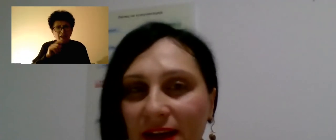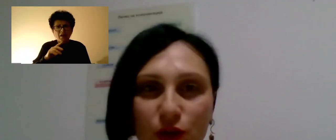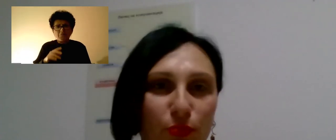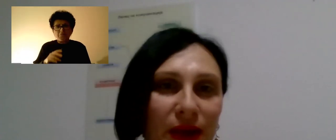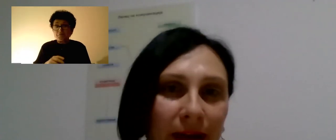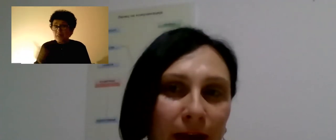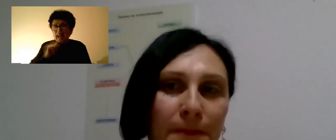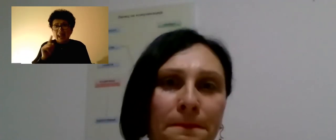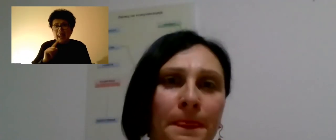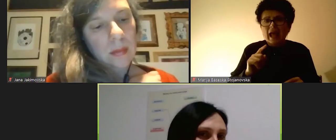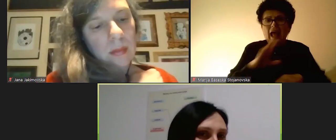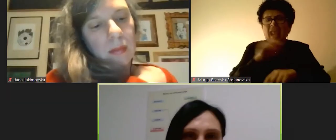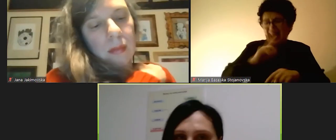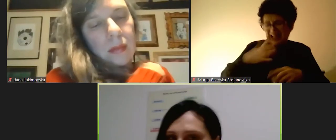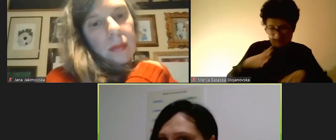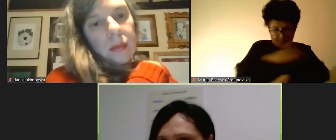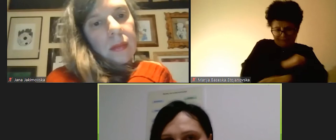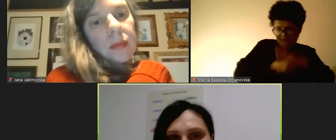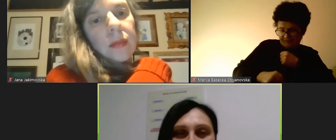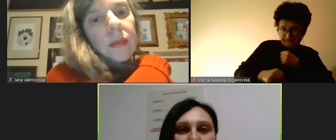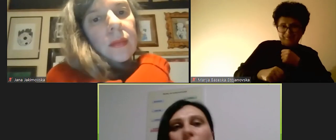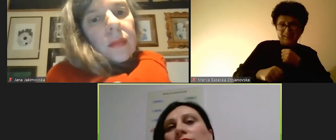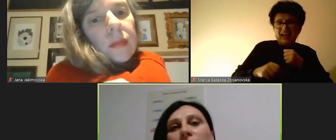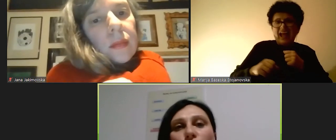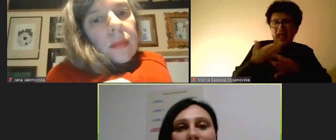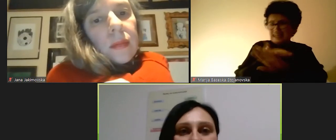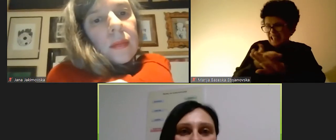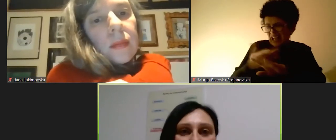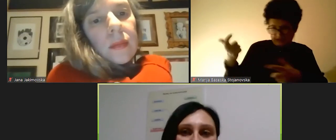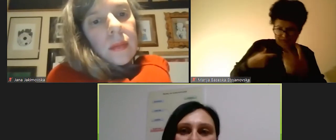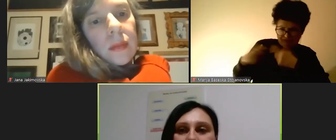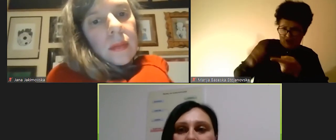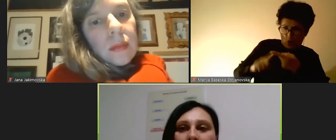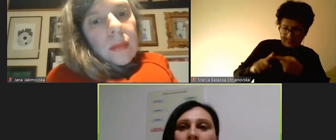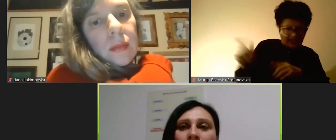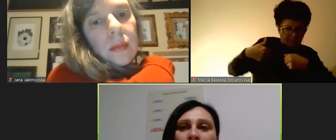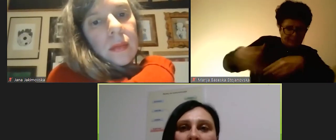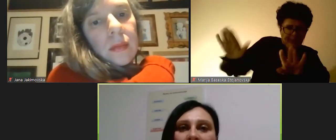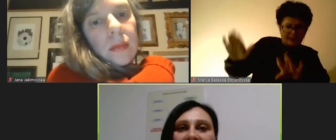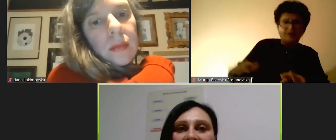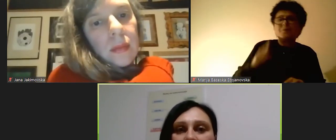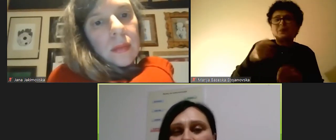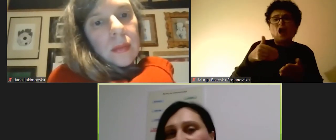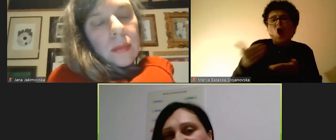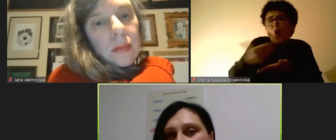Несакани допирања, принудување на несакани сексуални контакти, користање на...